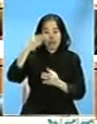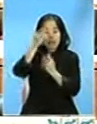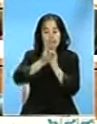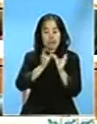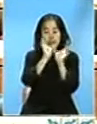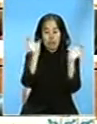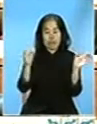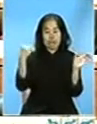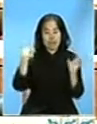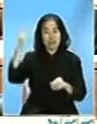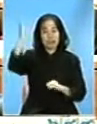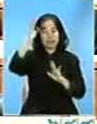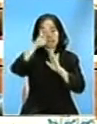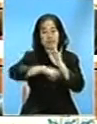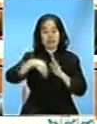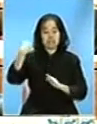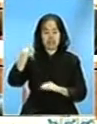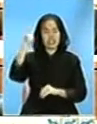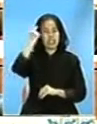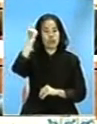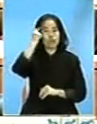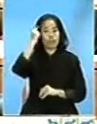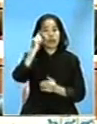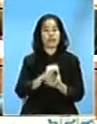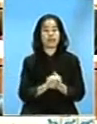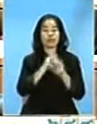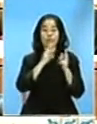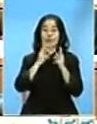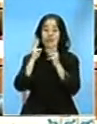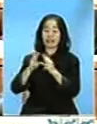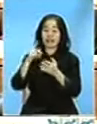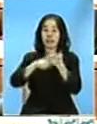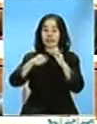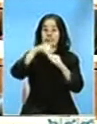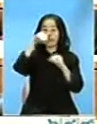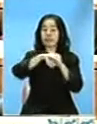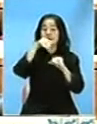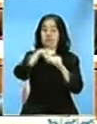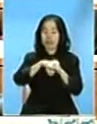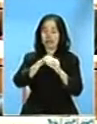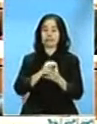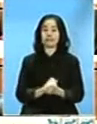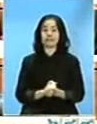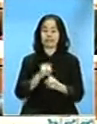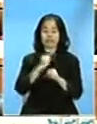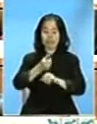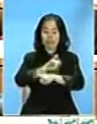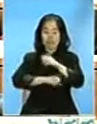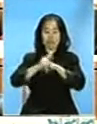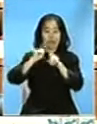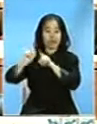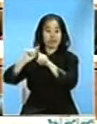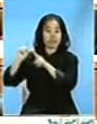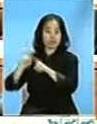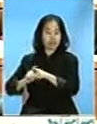ท่านได้อภิปรายไว้ว่าเชื่อว่ากระบวนการในการเลือกตั้งหรือแม้แต่กระบวนการในการปฏิบัติงานซึ่งแม้ว่าสม